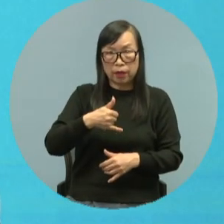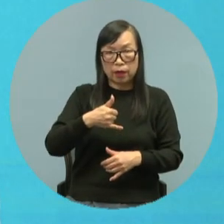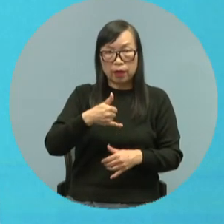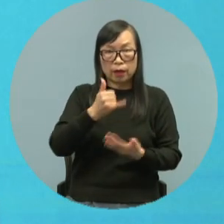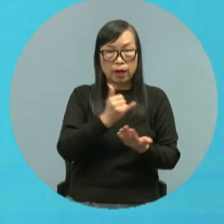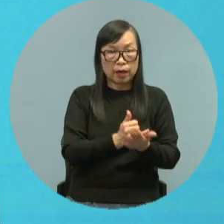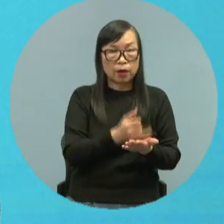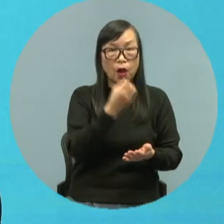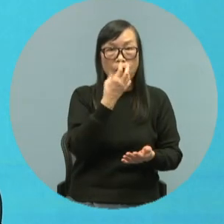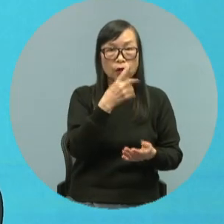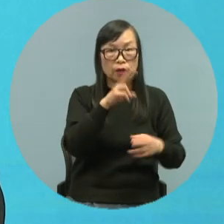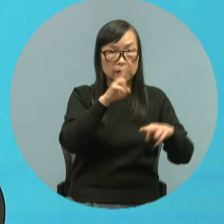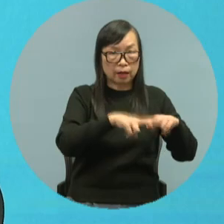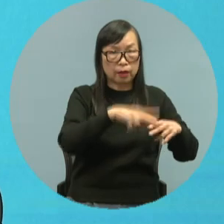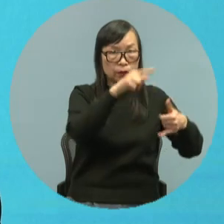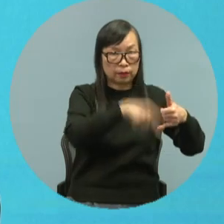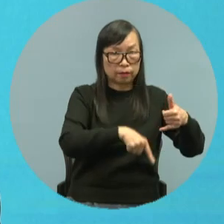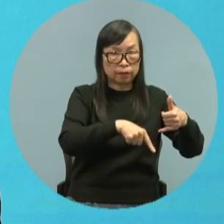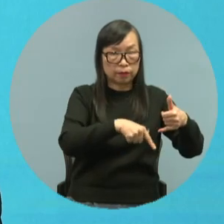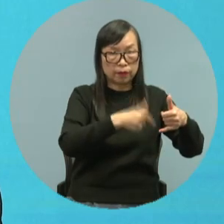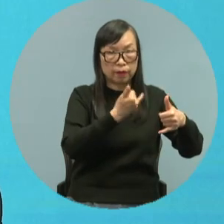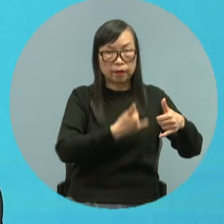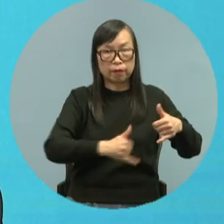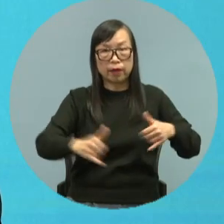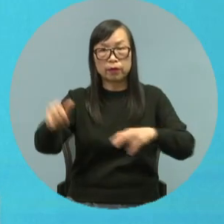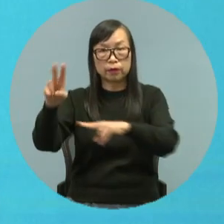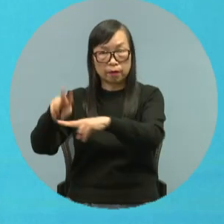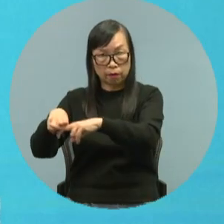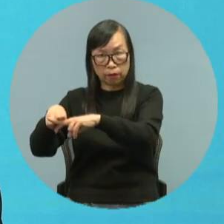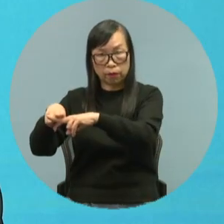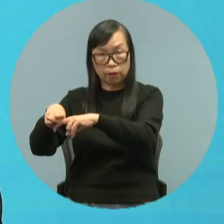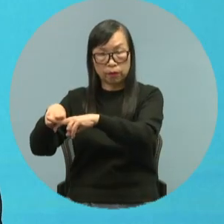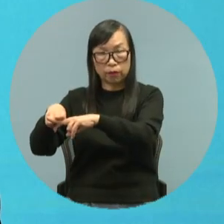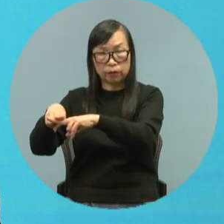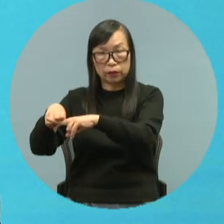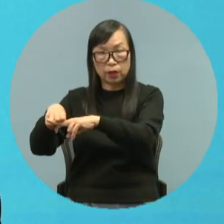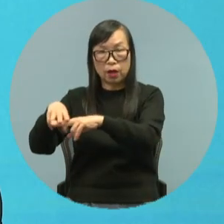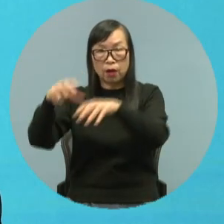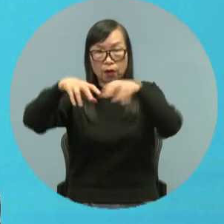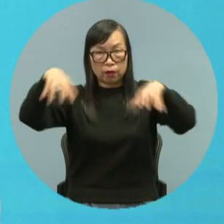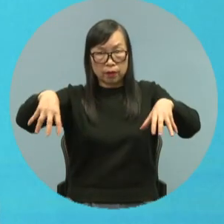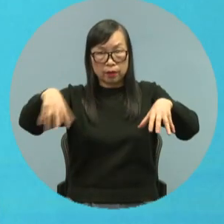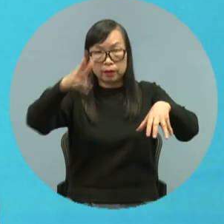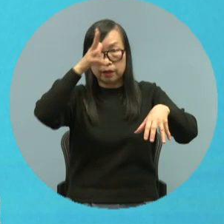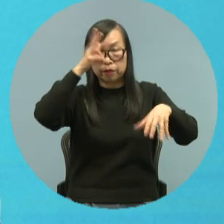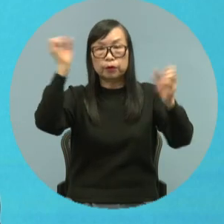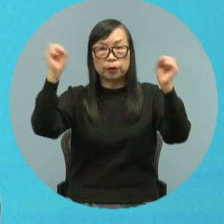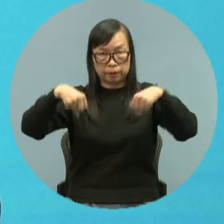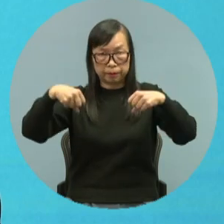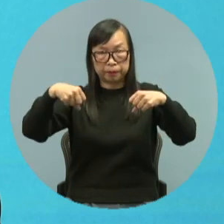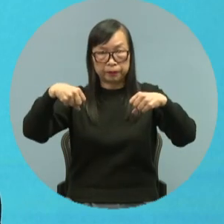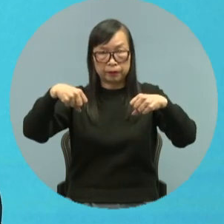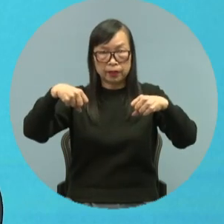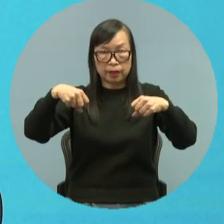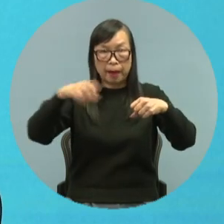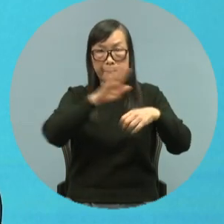以及在香港的內地人士回去內地，兩地的政府同意他們是